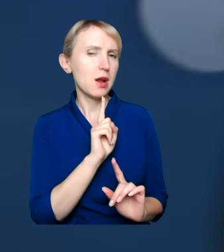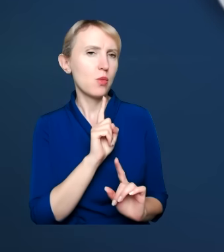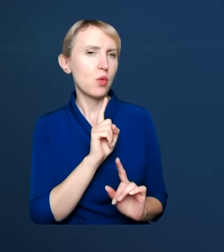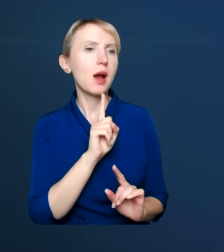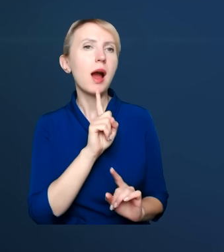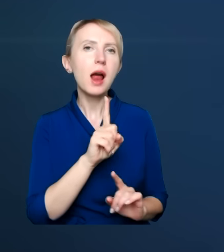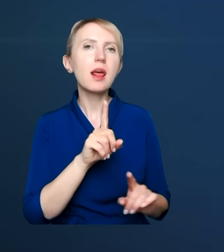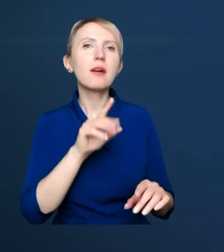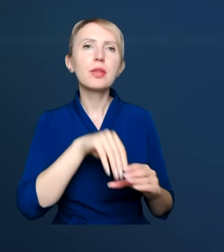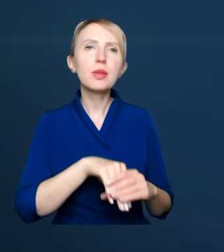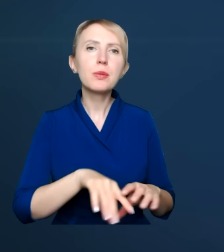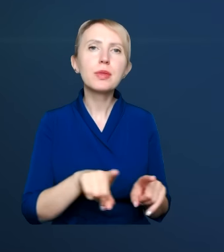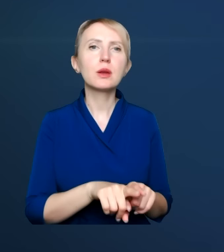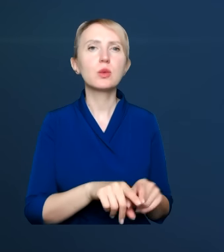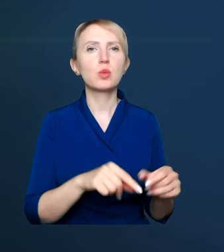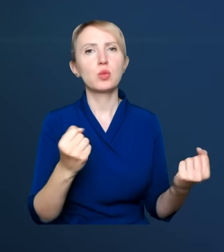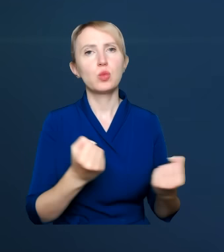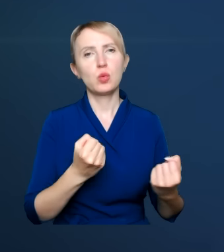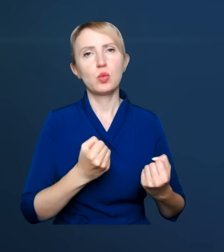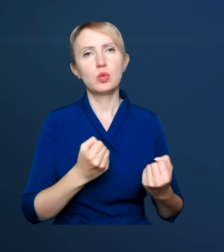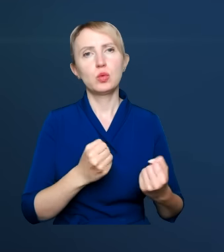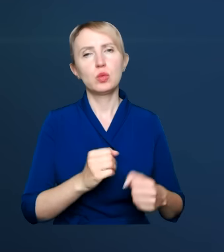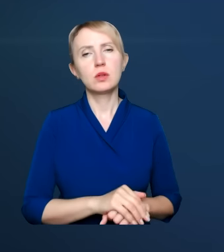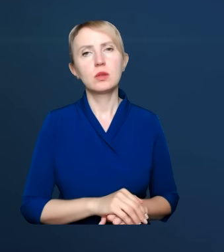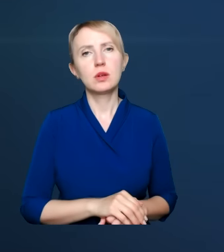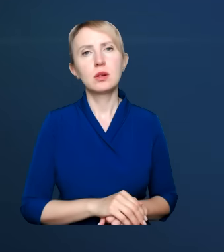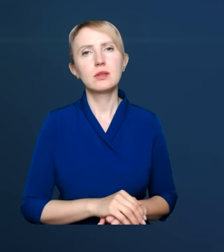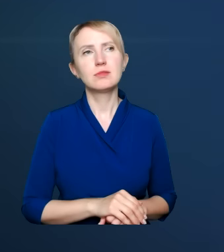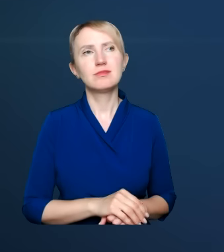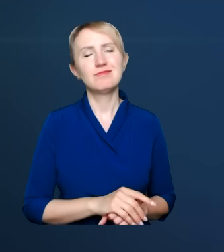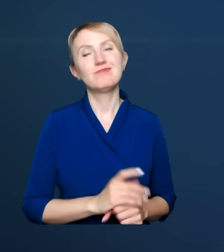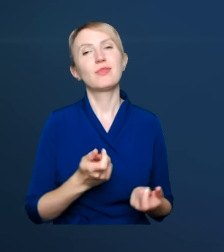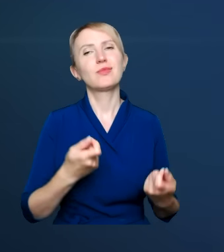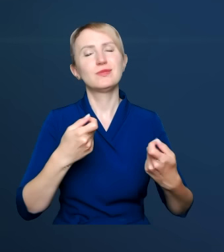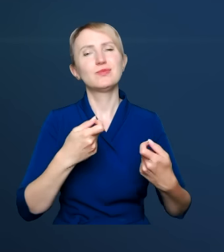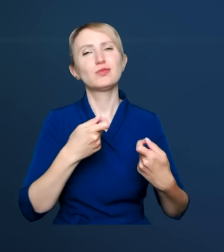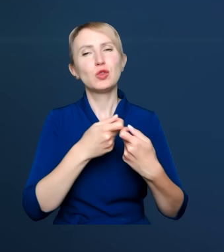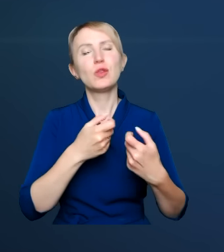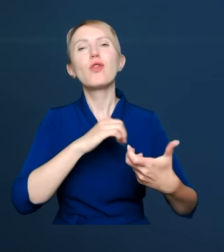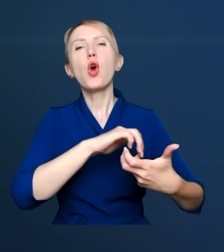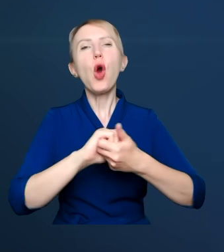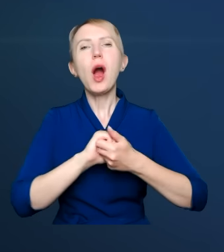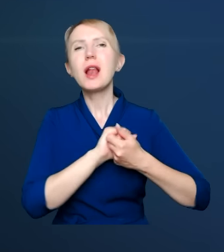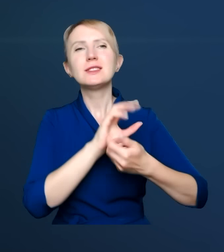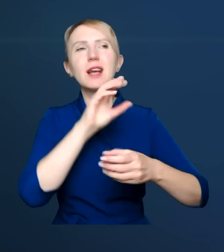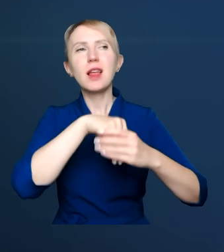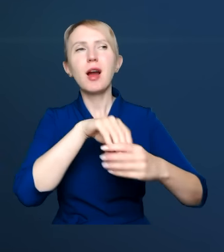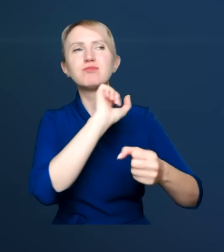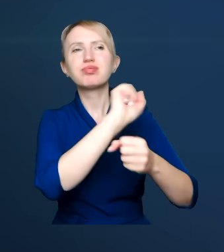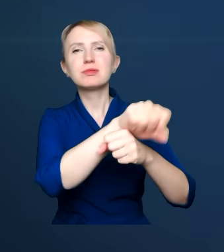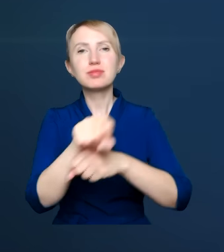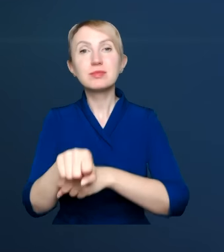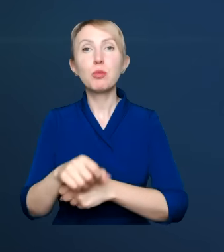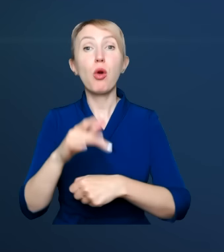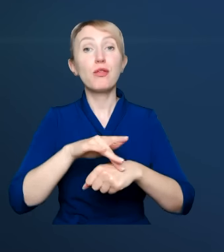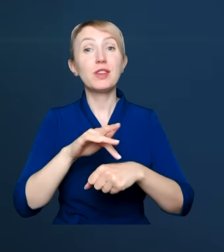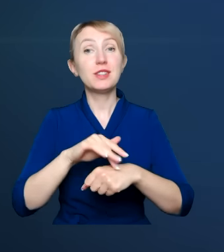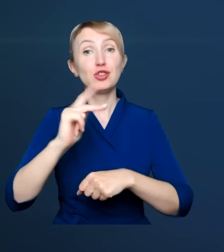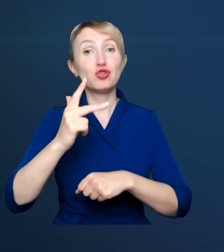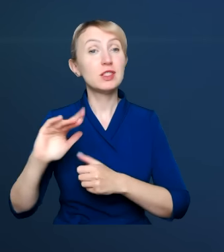okupiona konsumpcją swoich koalicjantów Mówiąc krótko wyniki trzeciej drogi i